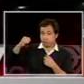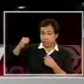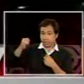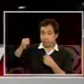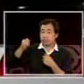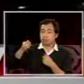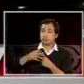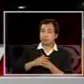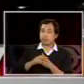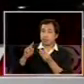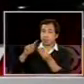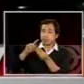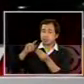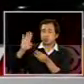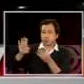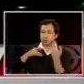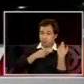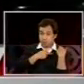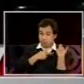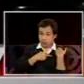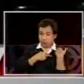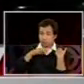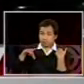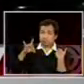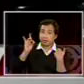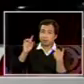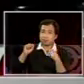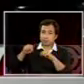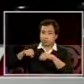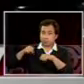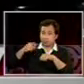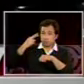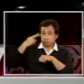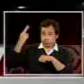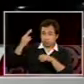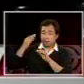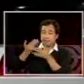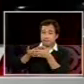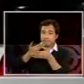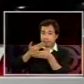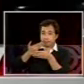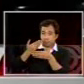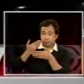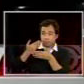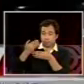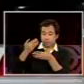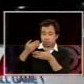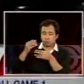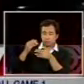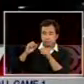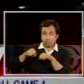subordinates ang alamin o i-determine yung probable cause bago ito i-file sa korte. Kaya napakabigat po